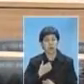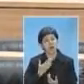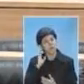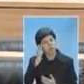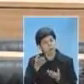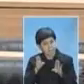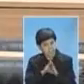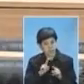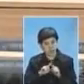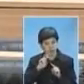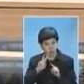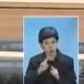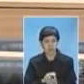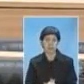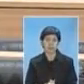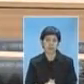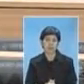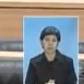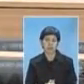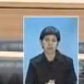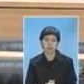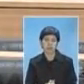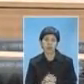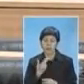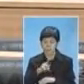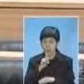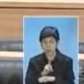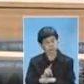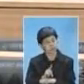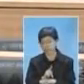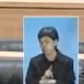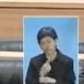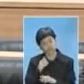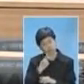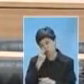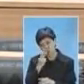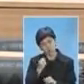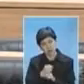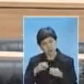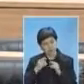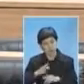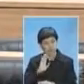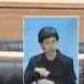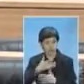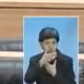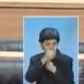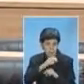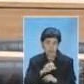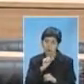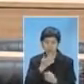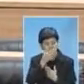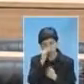ายสองเกิดจากประธานไม่เห็นความสำคัญของฝ่ายค้านและก็วุฒิสภ